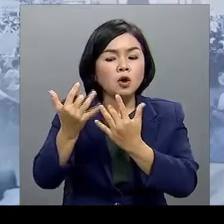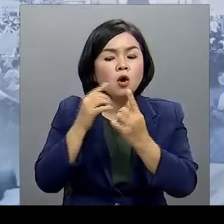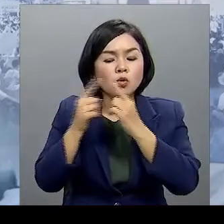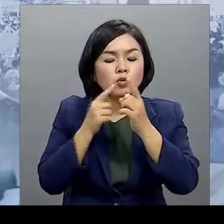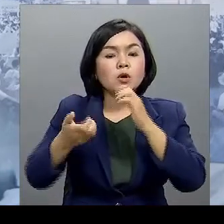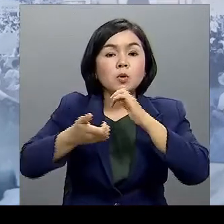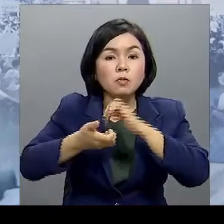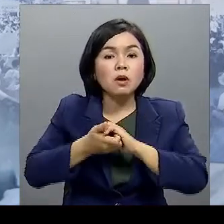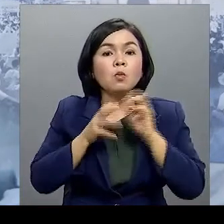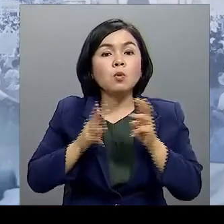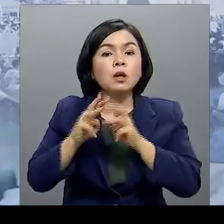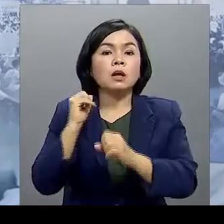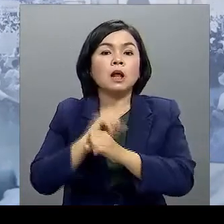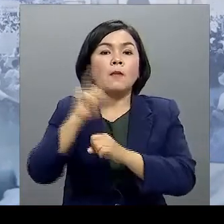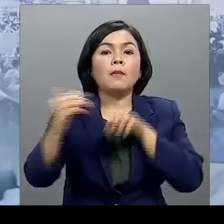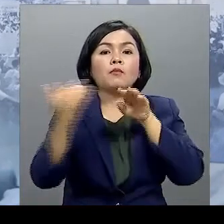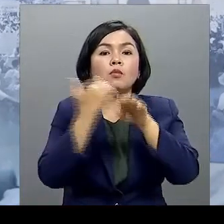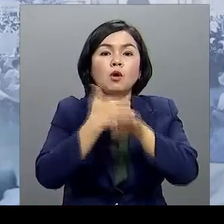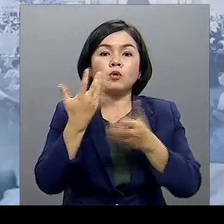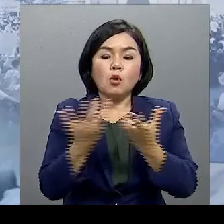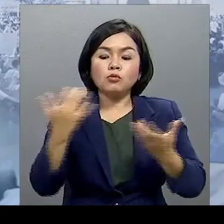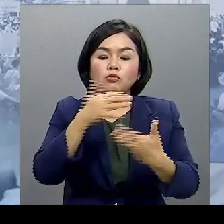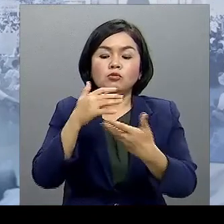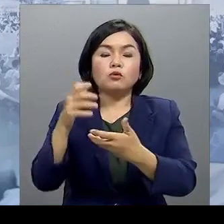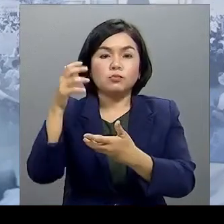การวางมาตรการที่เหมาะสมค่ะอ่ะ